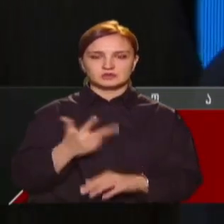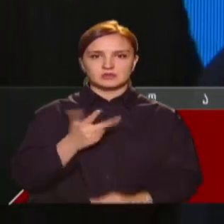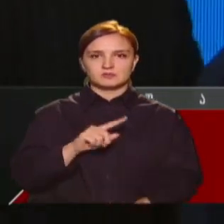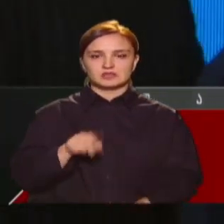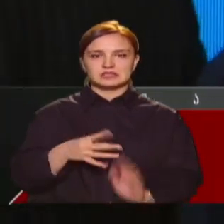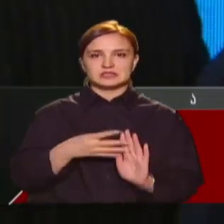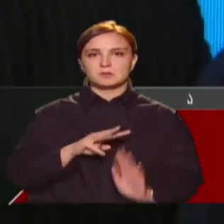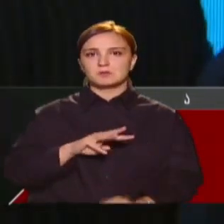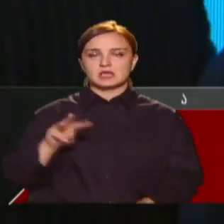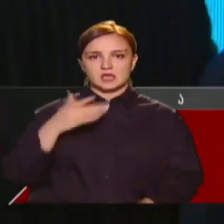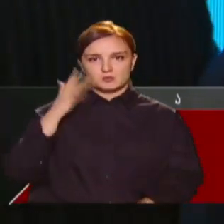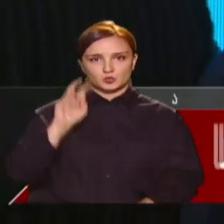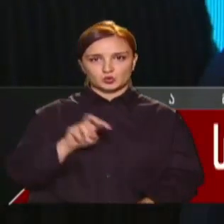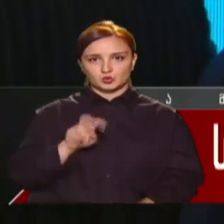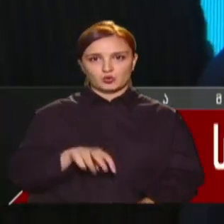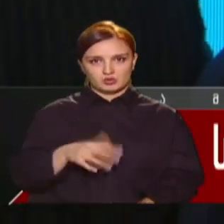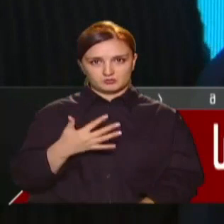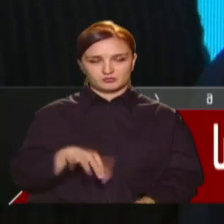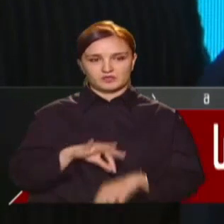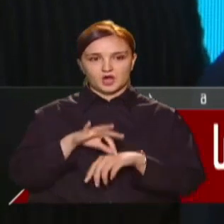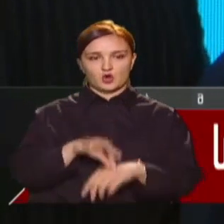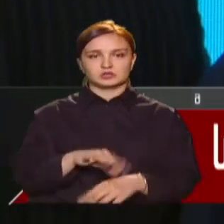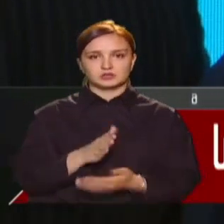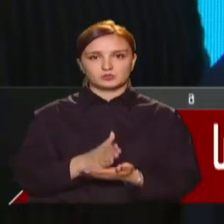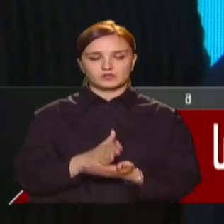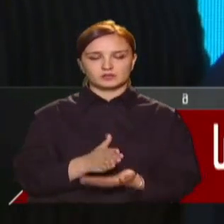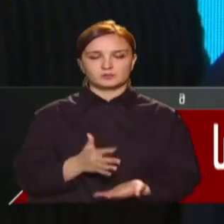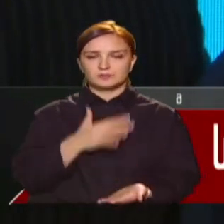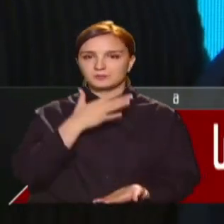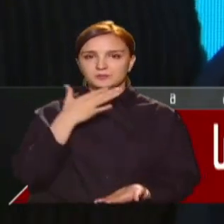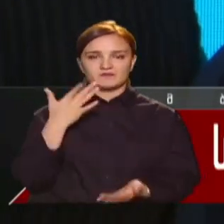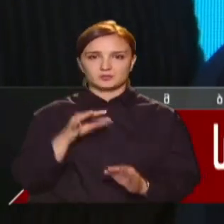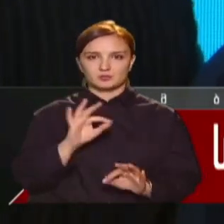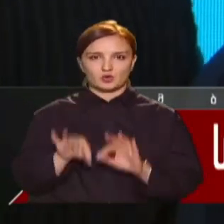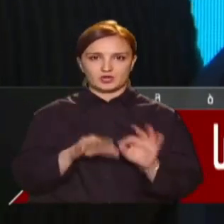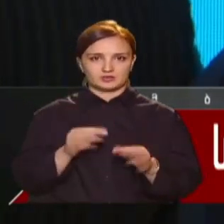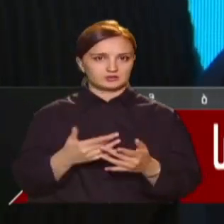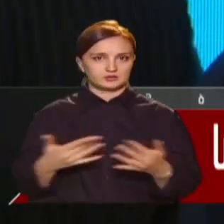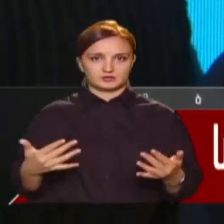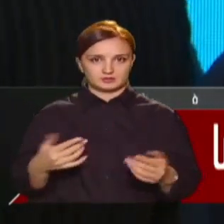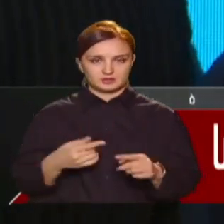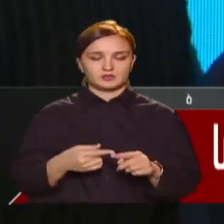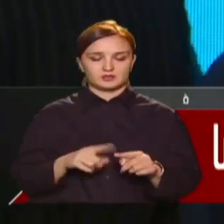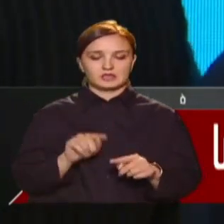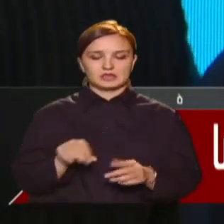ოდენობით ინვესტიცია, განხორციელებული არის ასობით პროექტი,